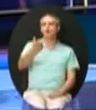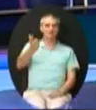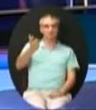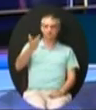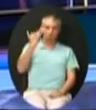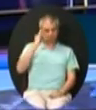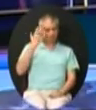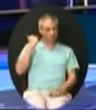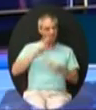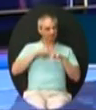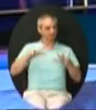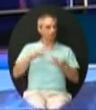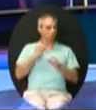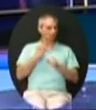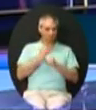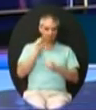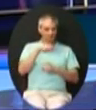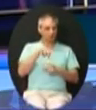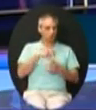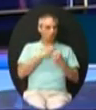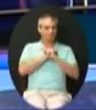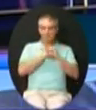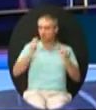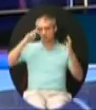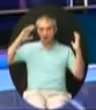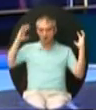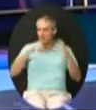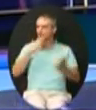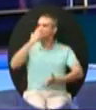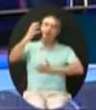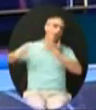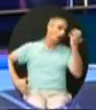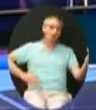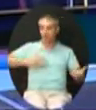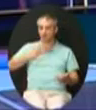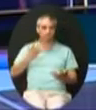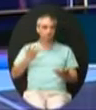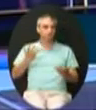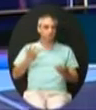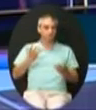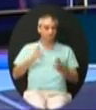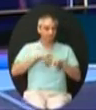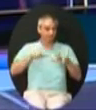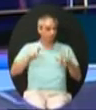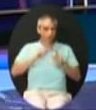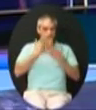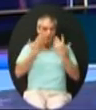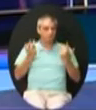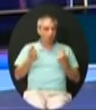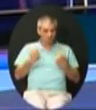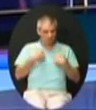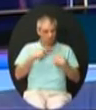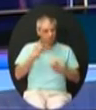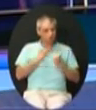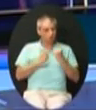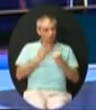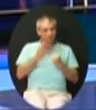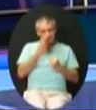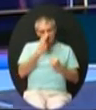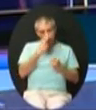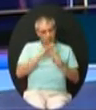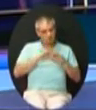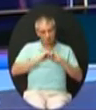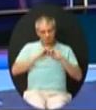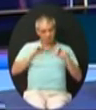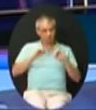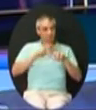נכון, הוא היה בסיטואציה מבצעית, הגיע לתוך פיגוע, בלחץ, בסערת רגשות, בסערת רוחות, בסיטואציה לא ברורה. לי יש קושי עם עצם הניסיון